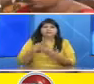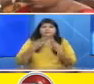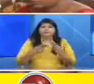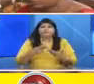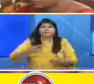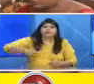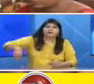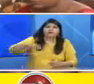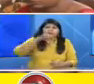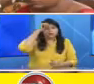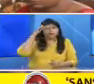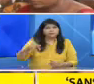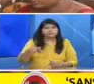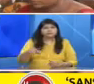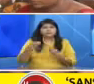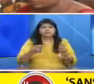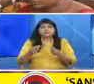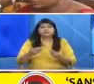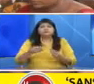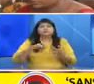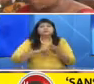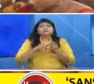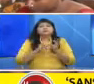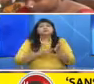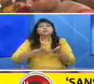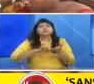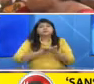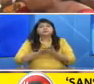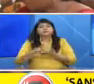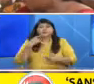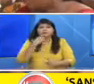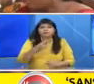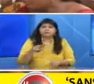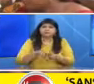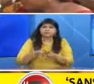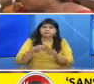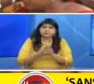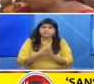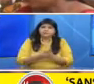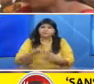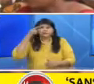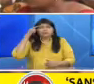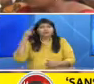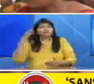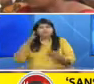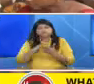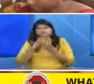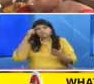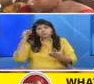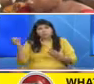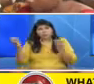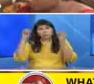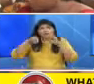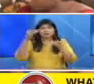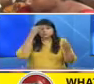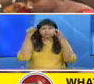मेरे प्यारे देशवासियों, हमारे संस्कृत सुभाषित एक प्रकार से ज्ञान के रत्न होते हैं। हमें जीवन